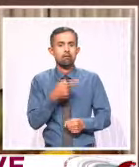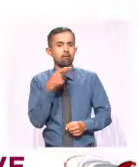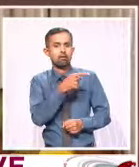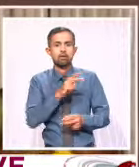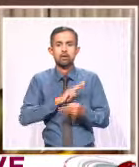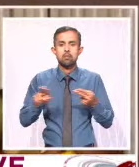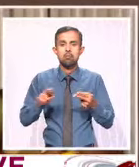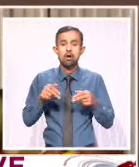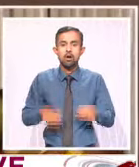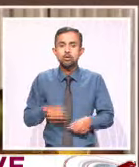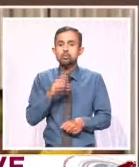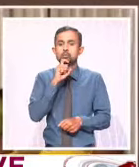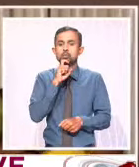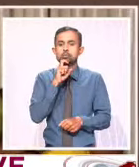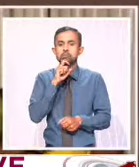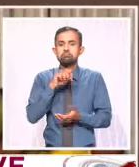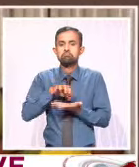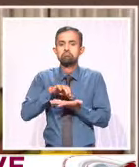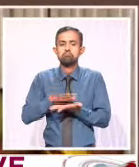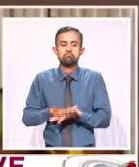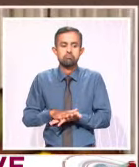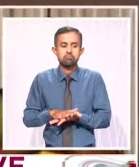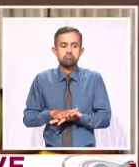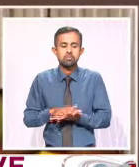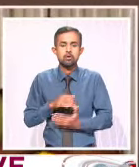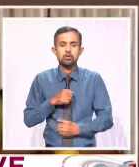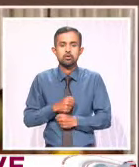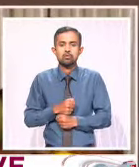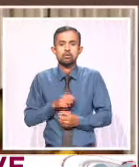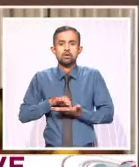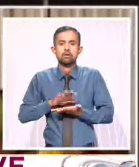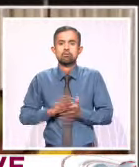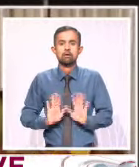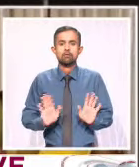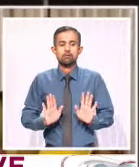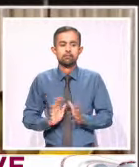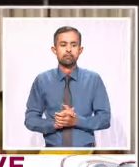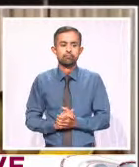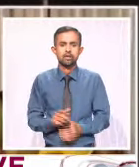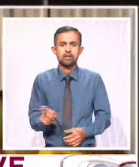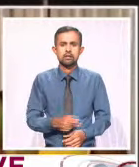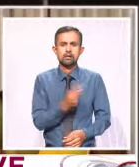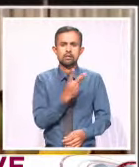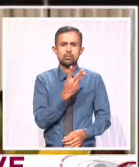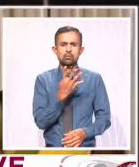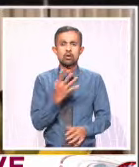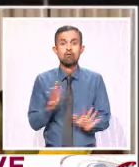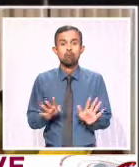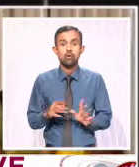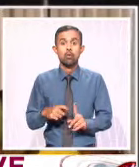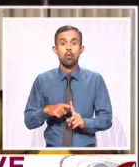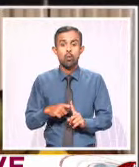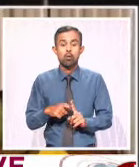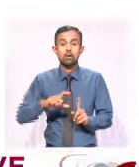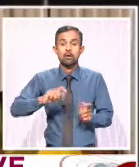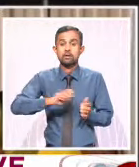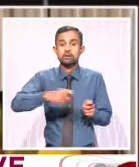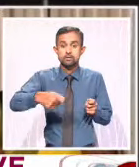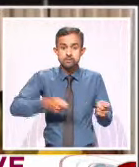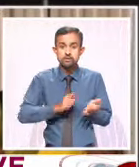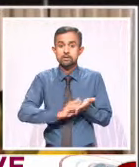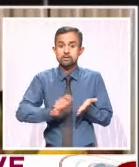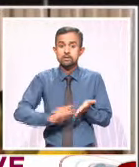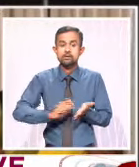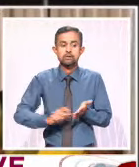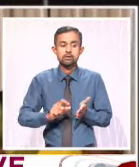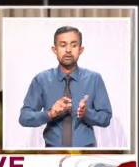දික් කරන්න එපා. අද උසාවියෙන් දීපු නියෝගය මේ ආණ්ඩුව ගත්ත නියෝගයක් නෙමෙයි. මේ දින 3-4 විතර කෝටි ගාණක චෙක් ලියලා තියෙනවා.